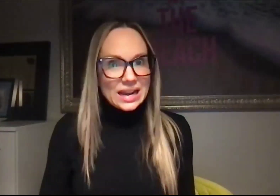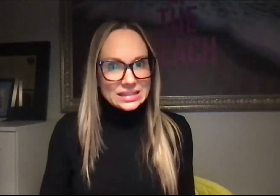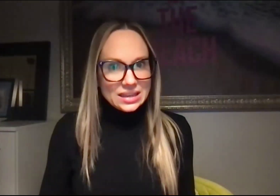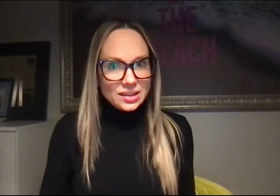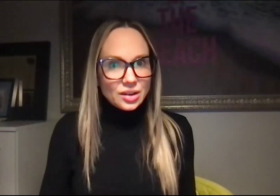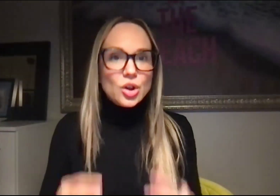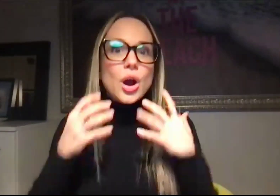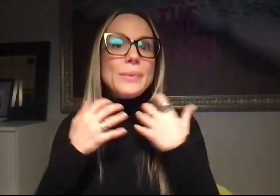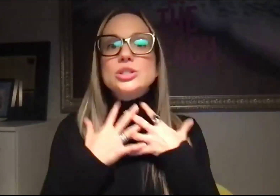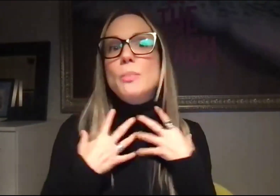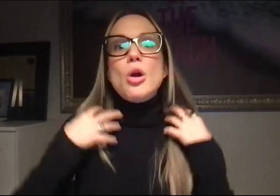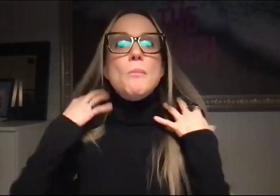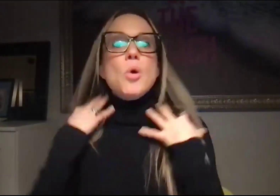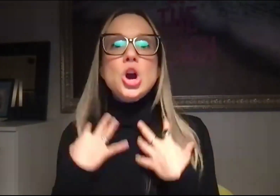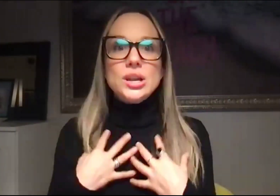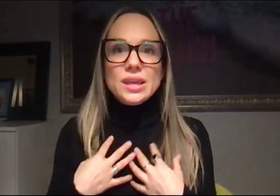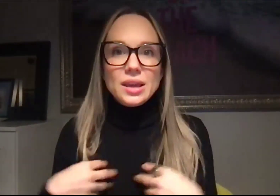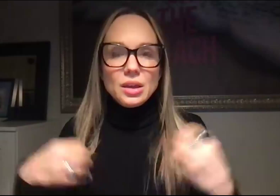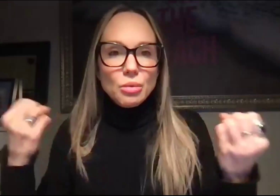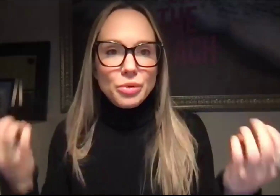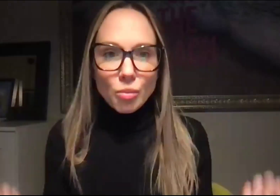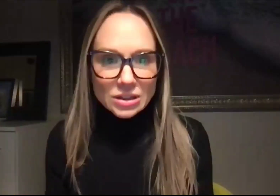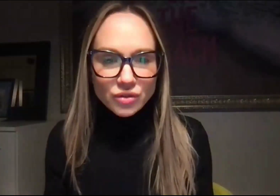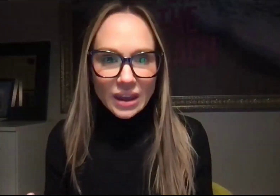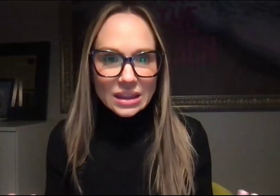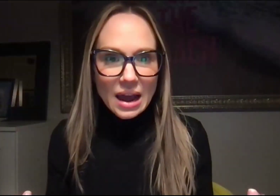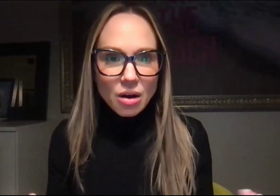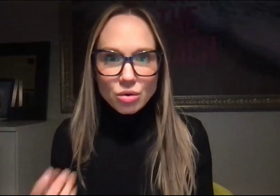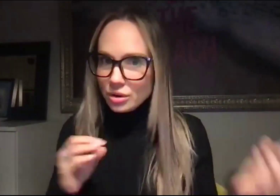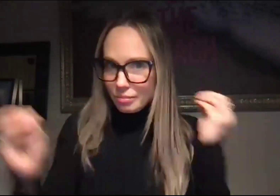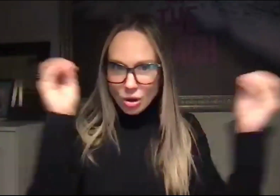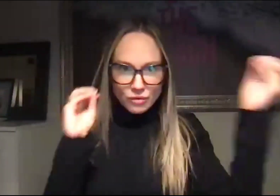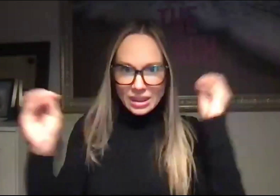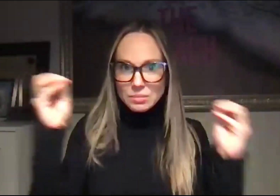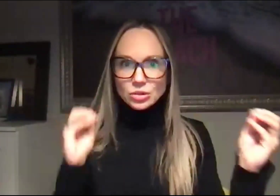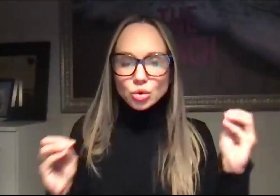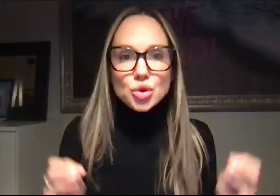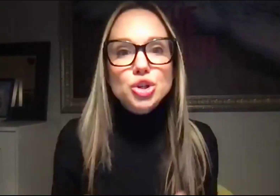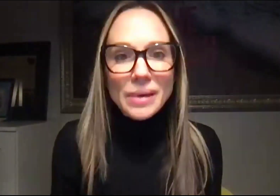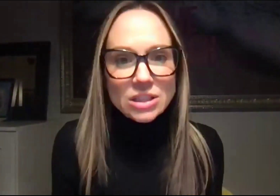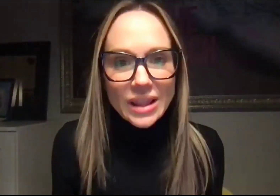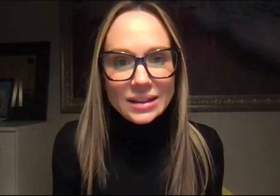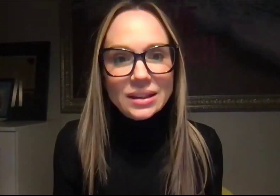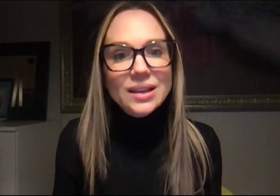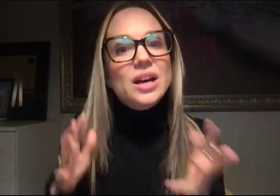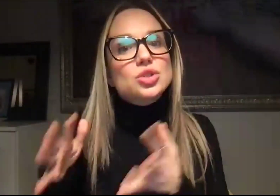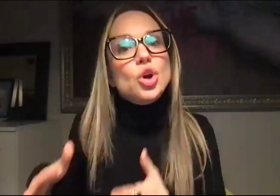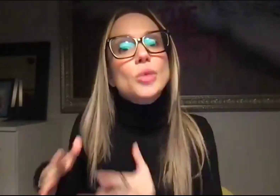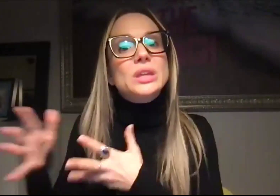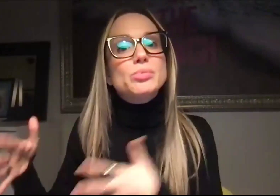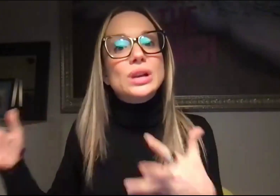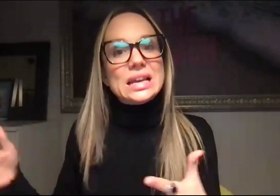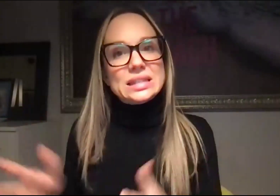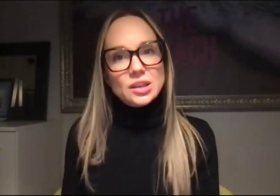robe, elle reste classique. Après ça, on met un beau collier, puis on met du vernis à ongles. Ben là, on vient de mettre une touche de personnalité dans